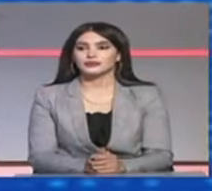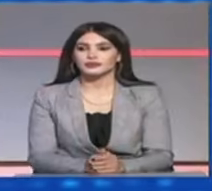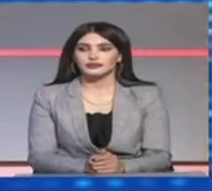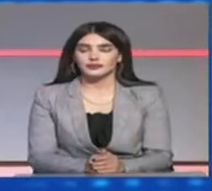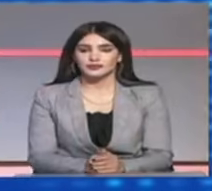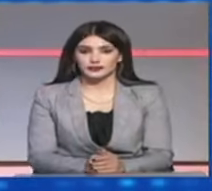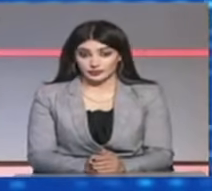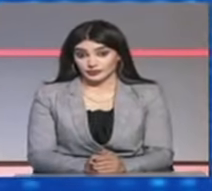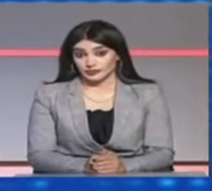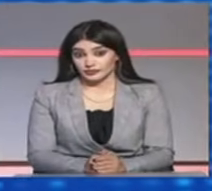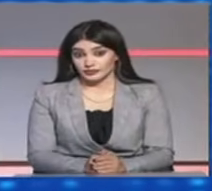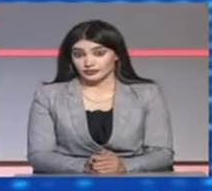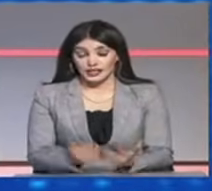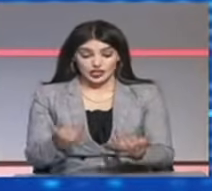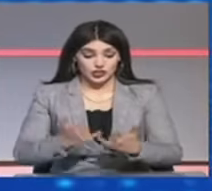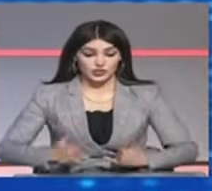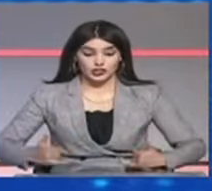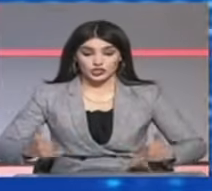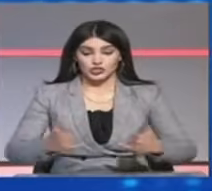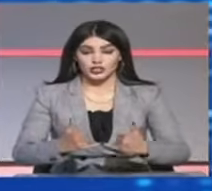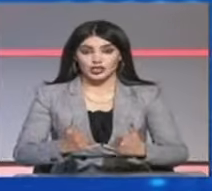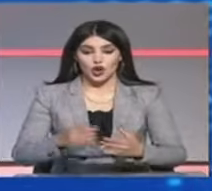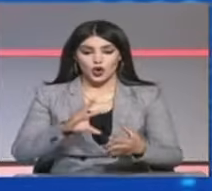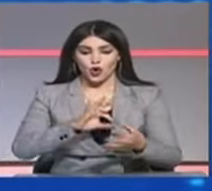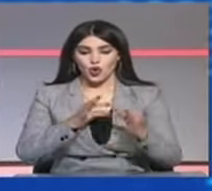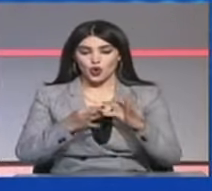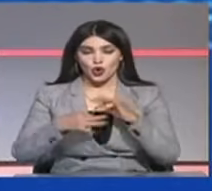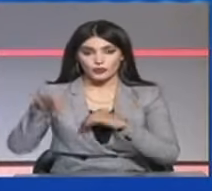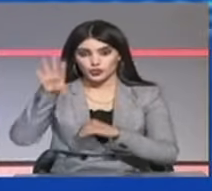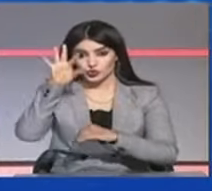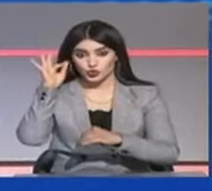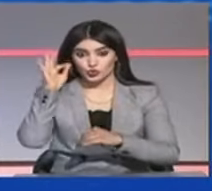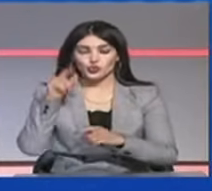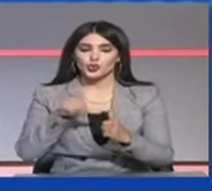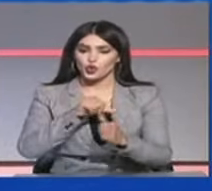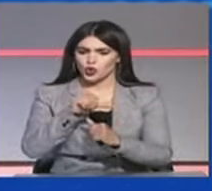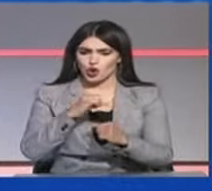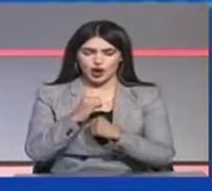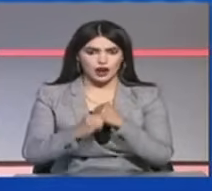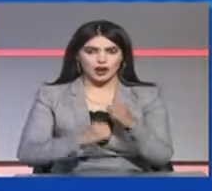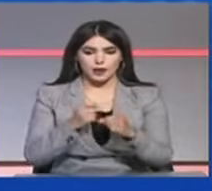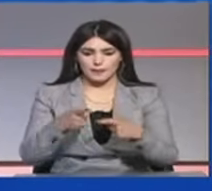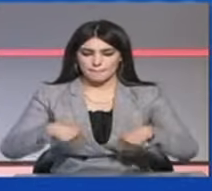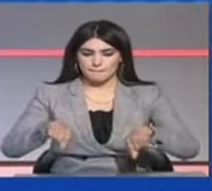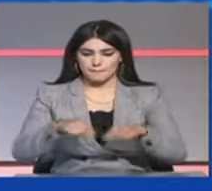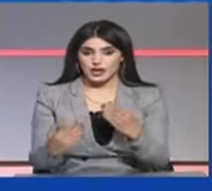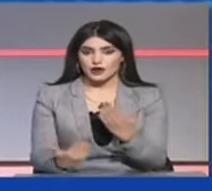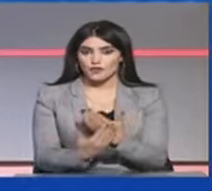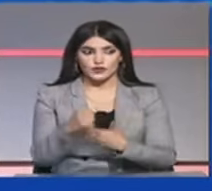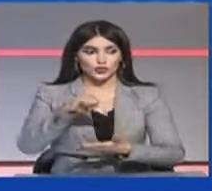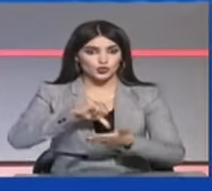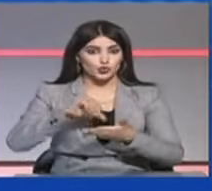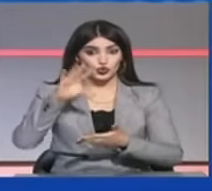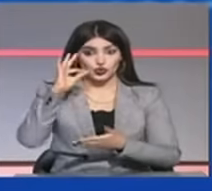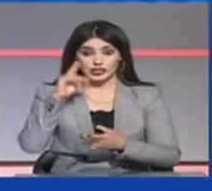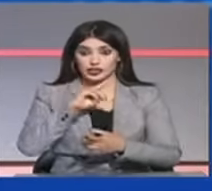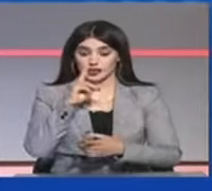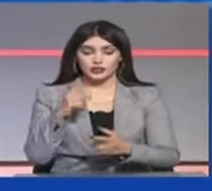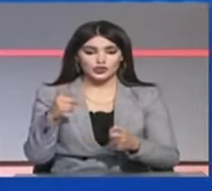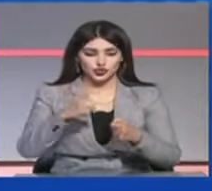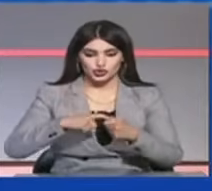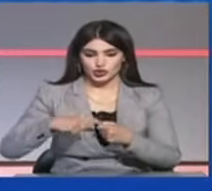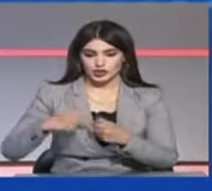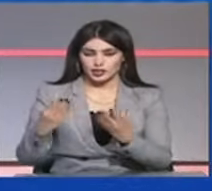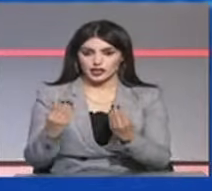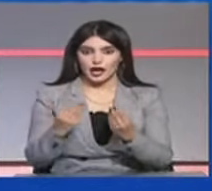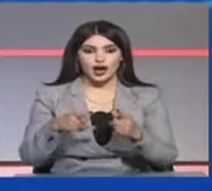مثلت جلسه اللجنه الاولمبيه التونسيه العاديه السنويه المنعقده صباح اليوم بتونس العاصمه بحضور ممثلي